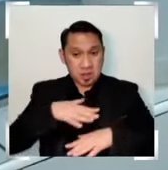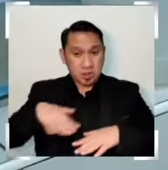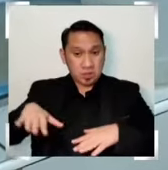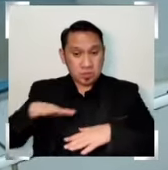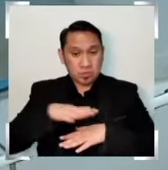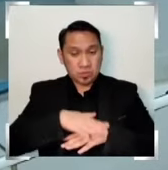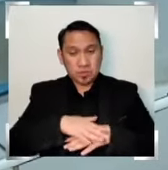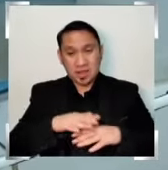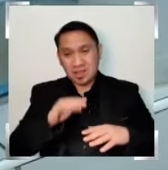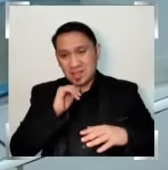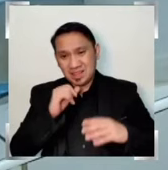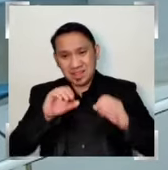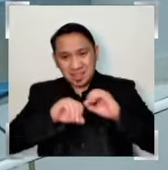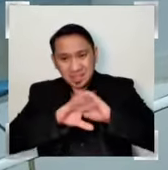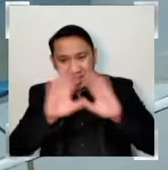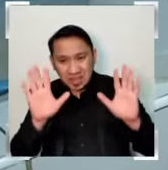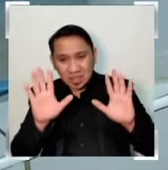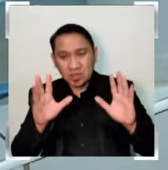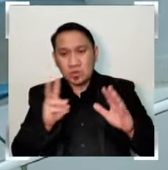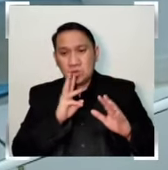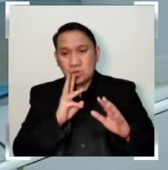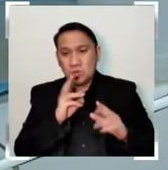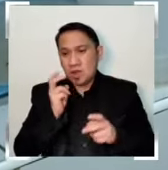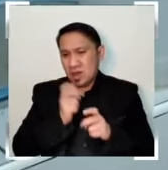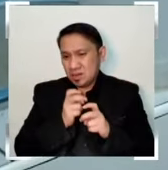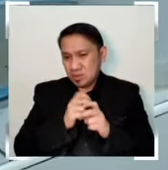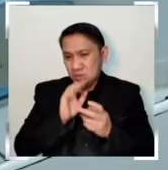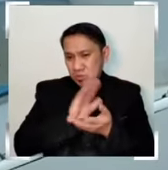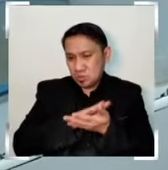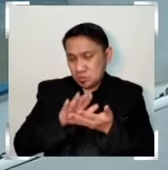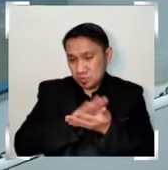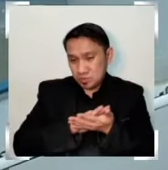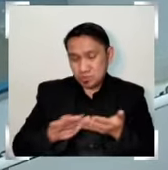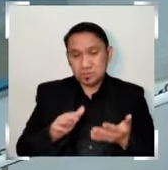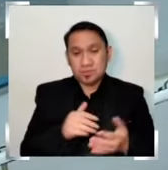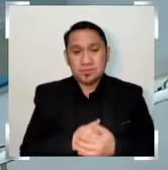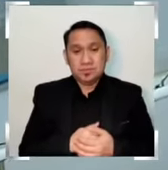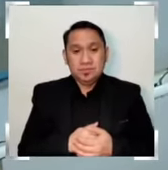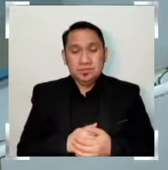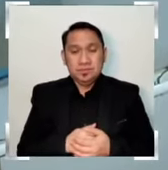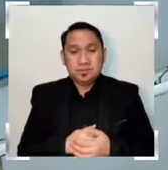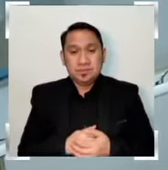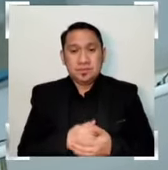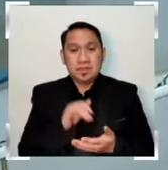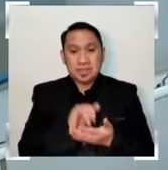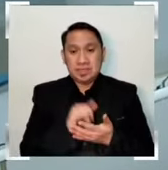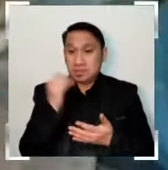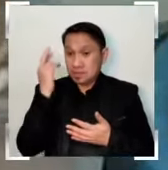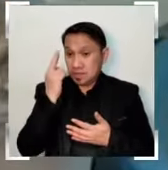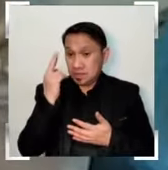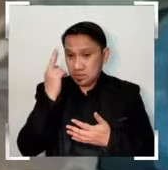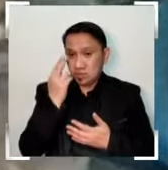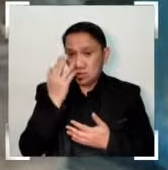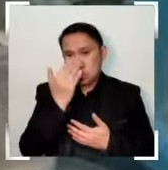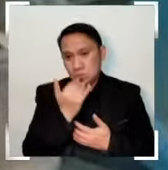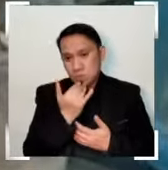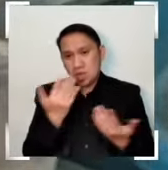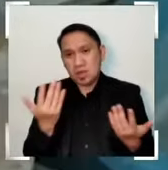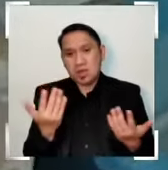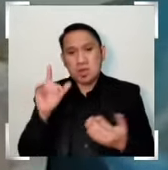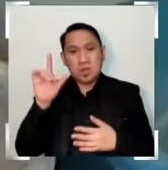mas matagal siya linisin o retreat para gawing inuming tubig. At yan po ang dahilan kung bakit mas mababa po yung